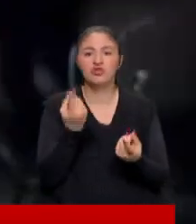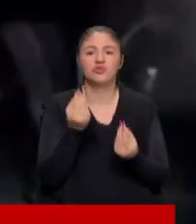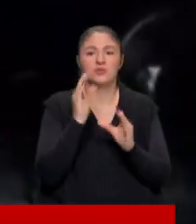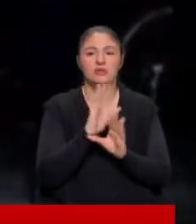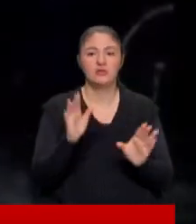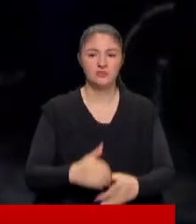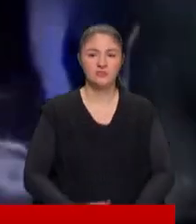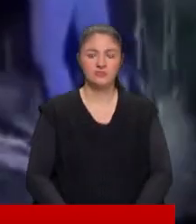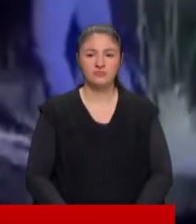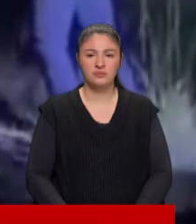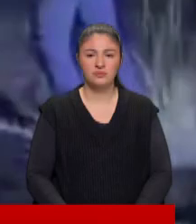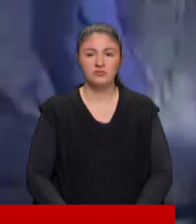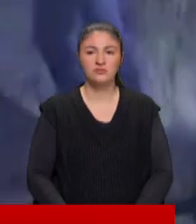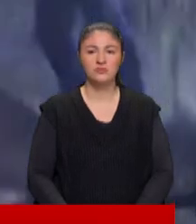rastlanmadı.